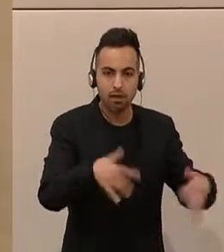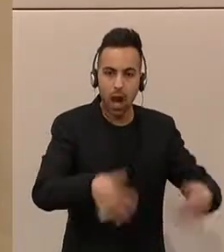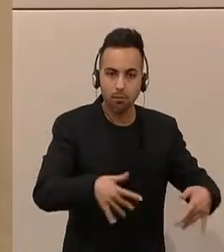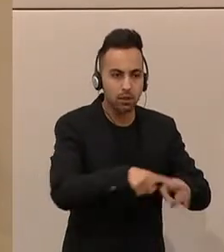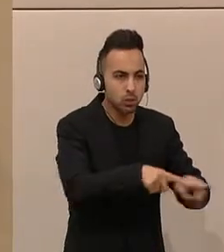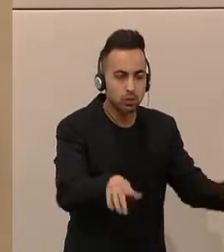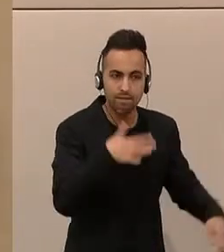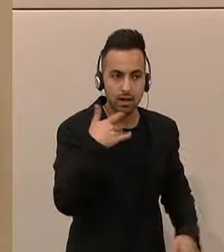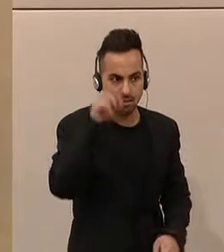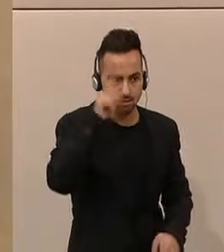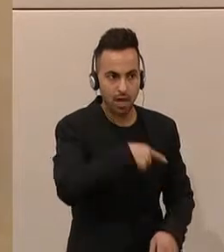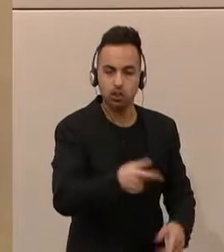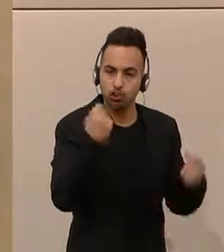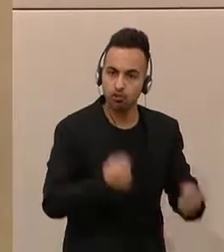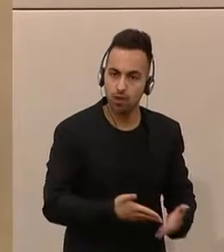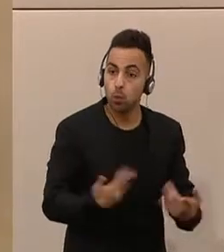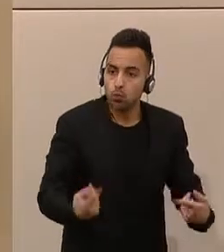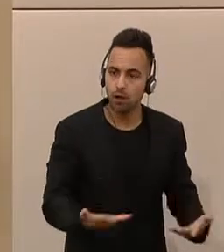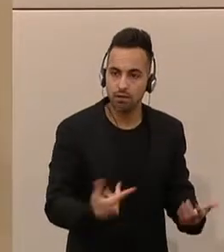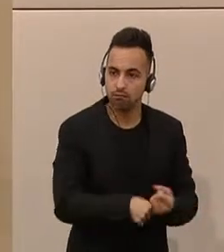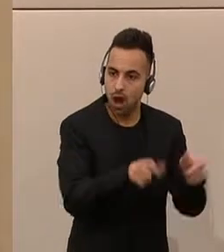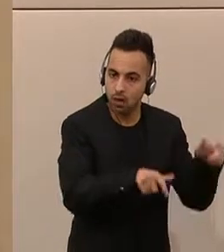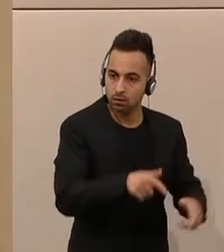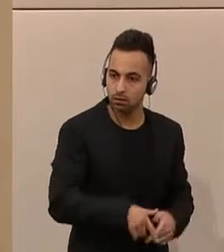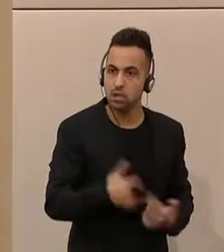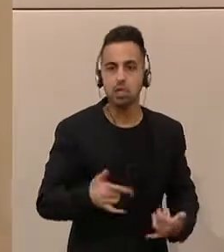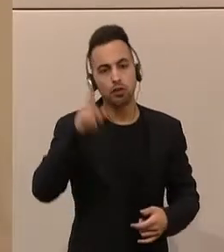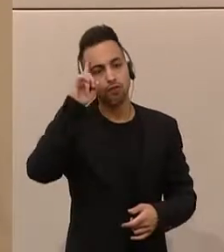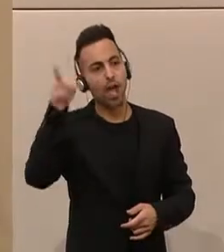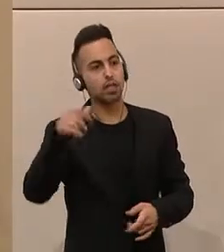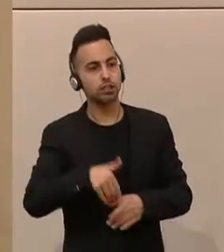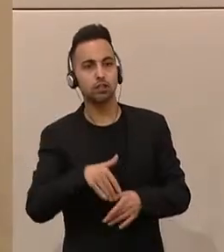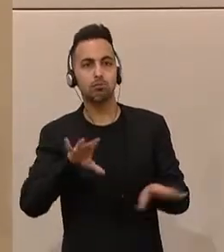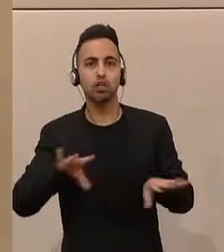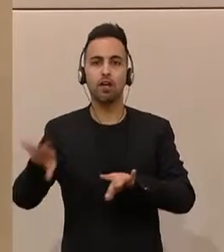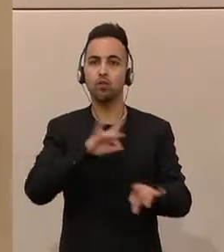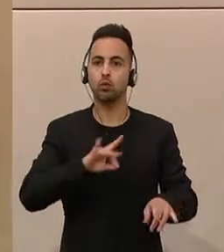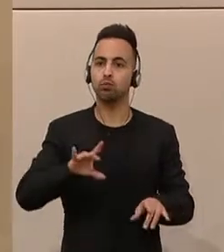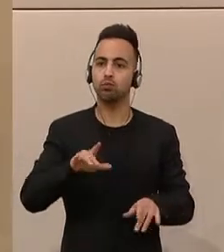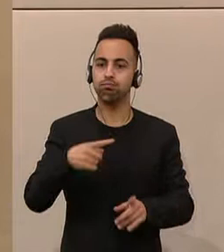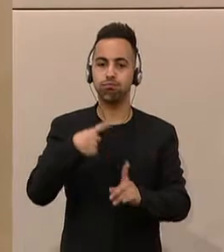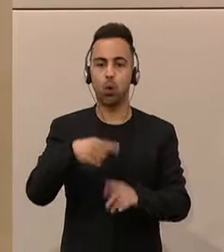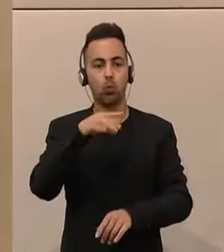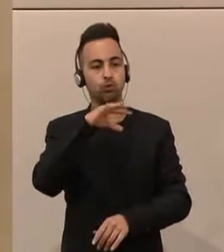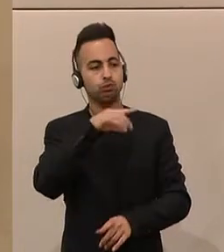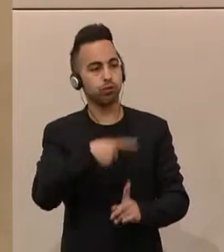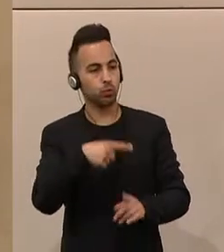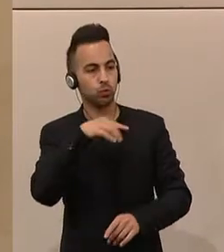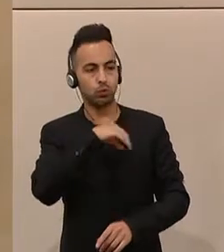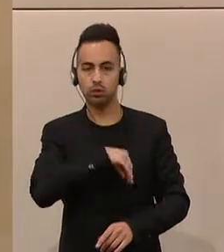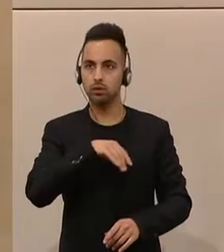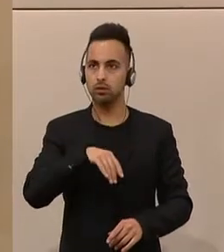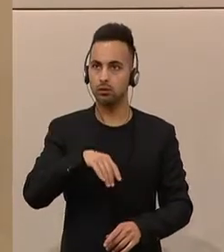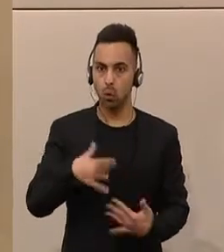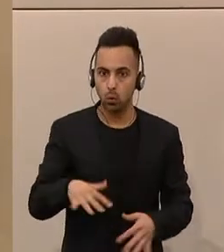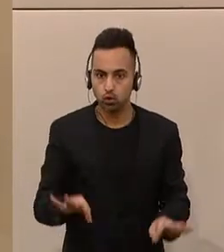am Arbeitsmarkt. Was tat's denn dann mit denen? Jetzt wissen wir, Beschäftigungsbonus Plus, ui, ganz schlecht, ne? Weil da haben wir schon dafür gesorgt, dass